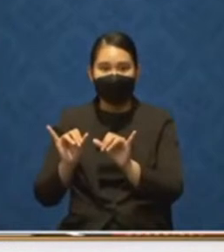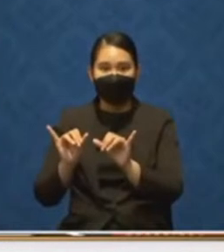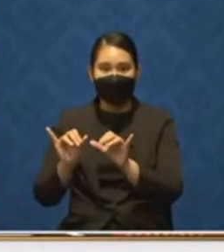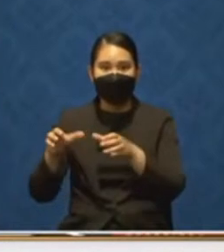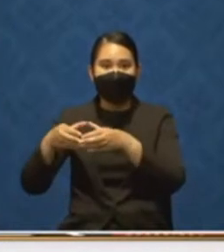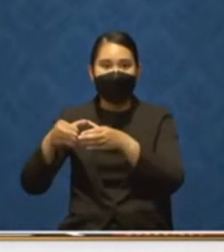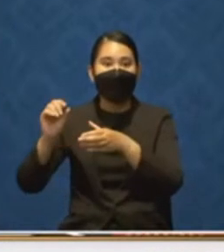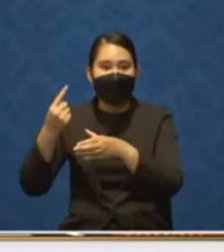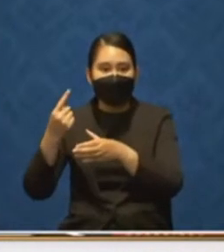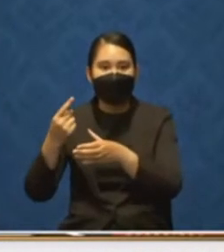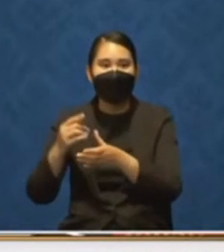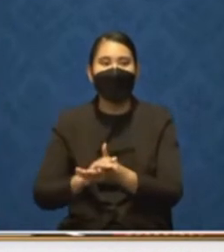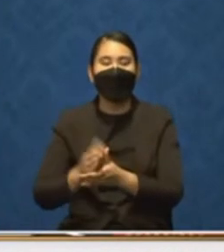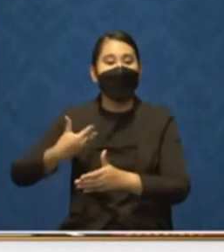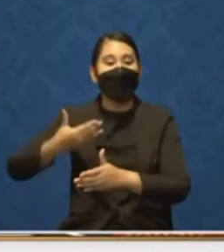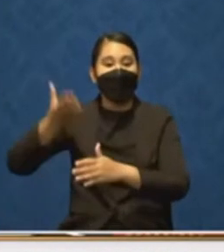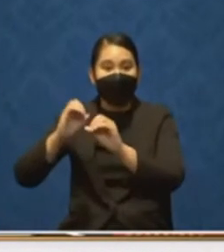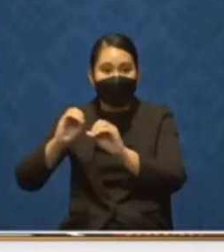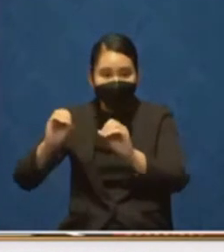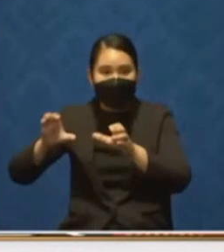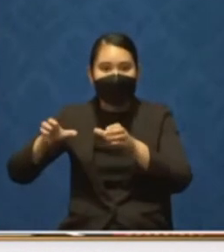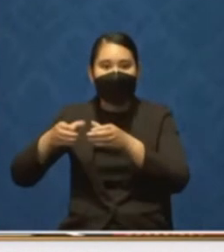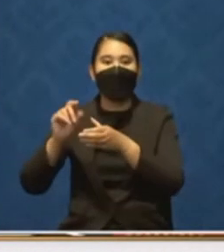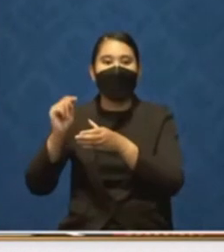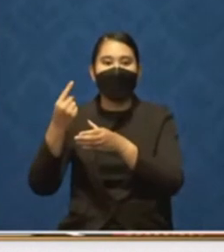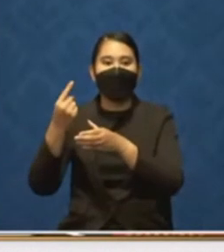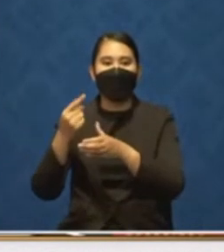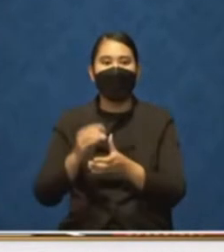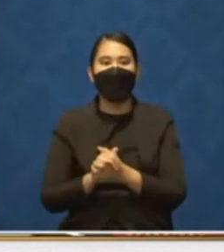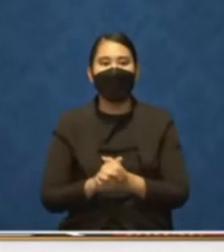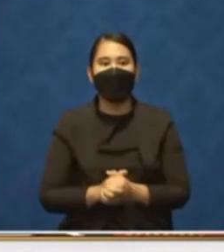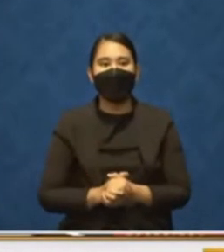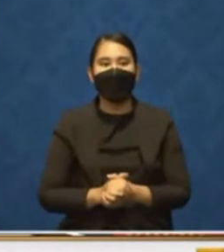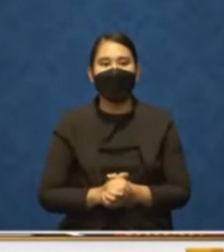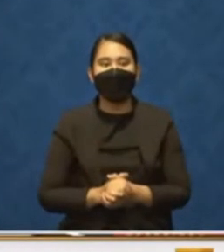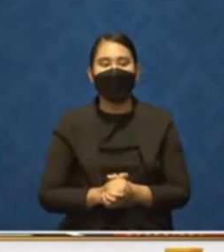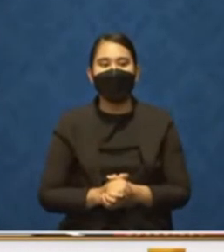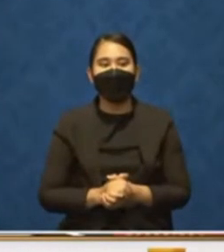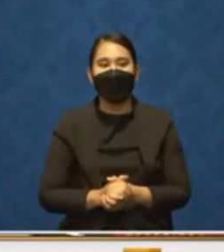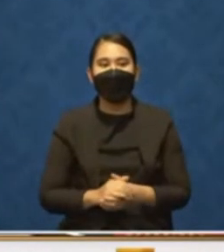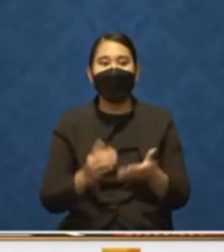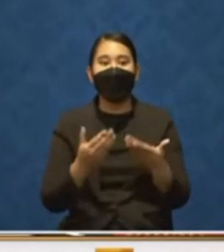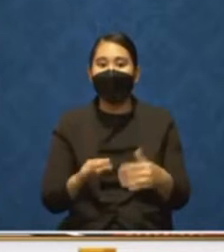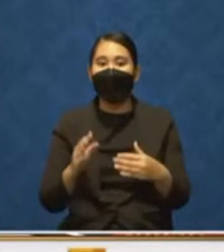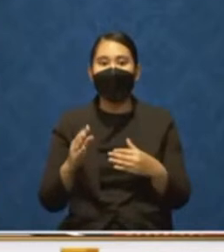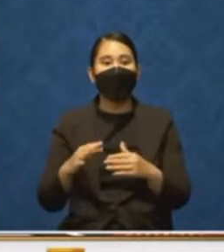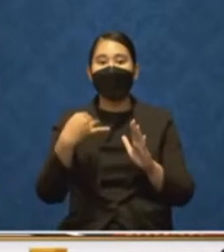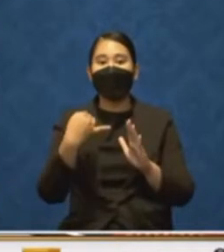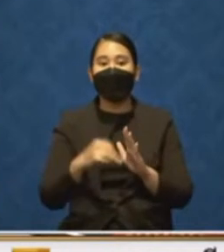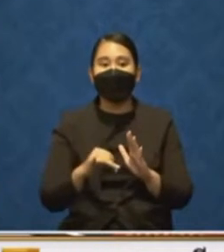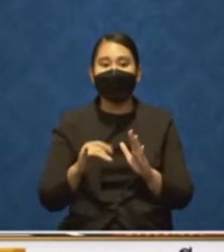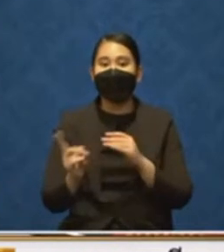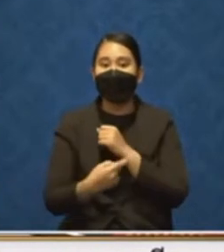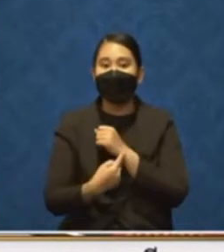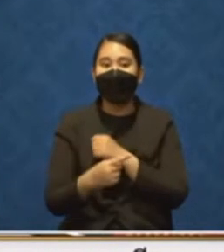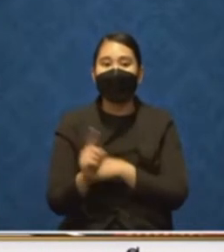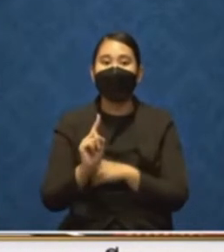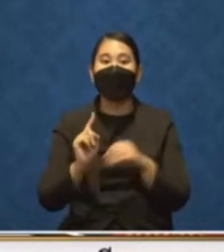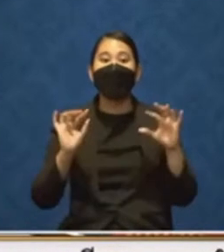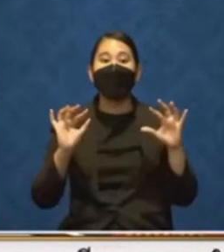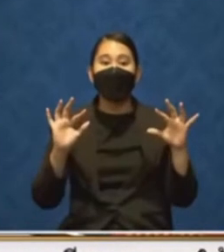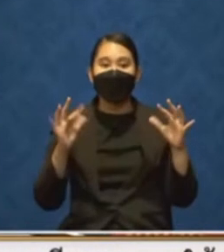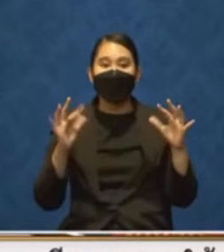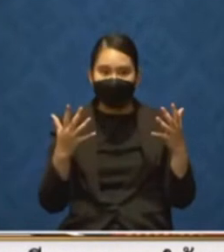เคยมีมาก่อนและไม่มีใครที่จะต้องรับโทษกับความผิดเหล่านี้ที่